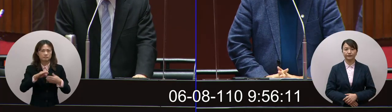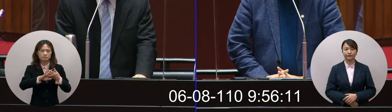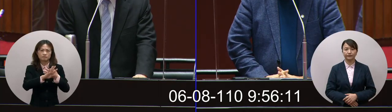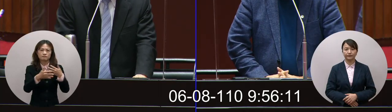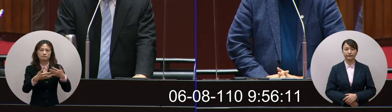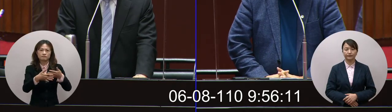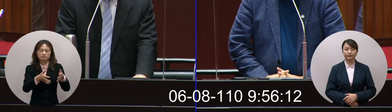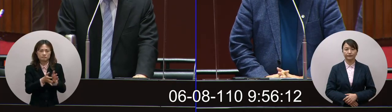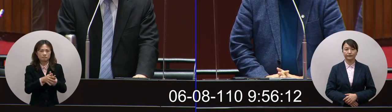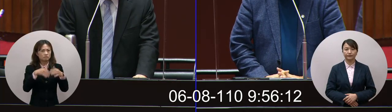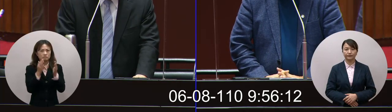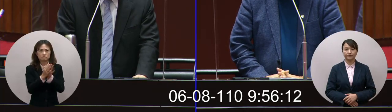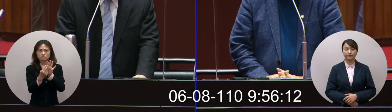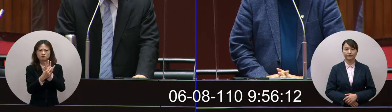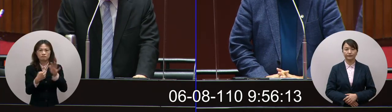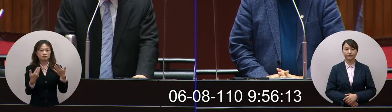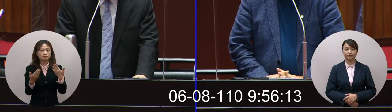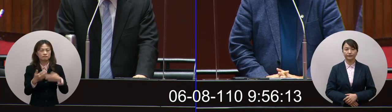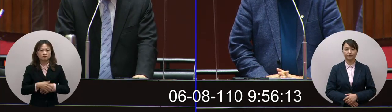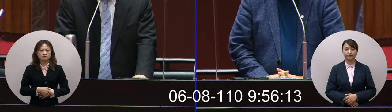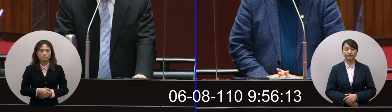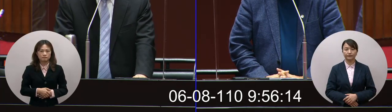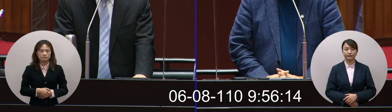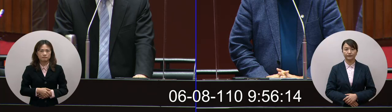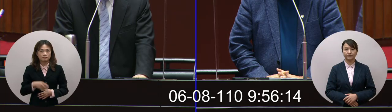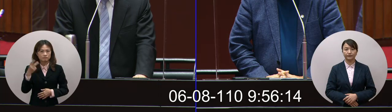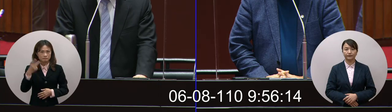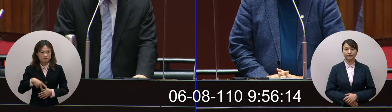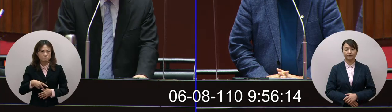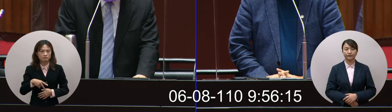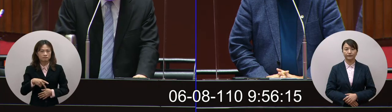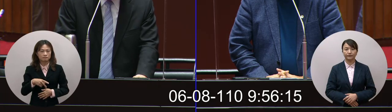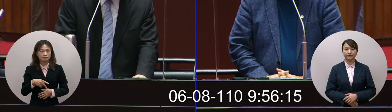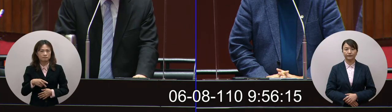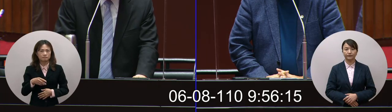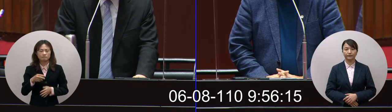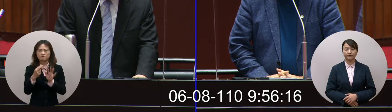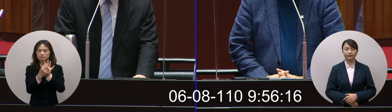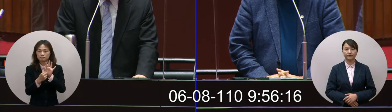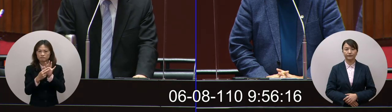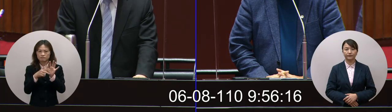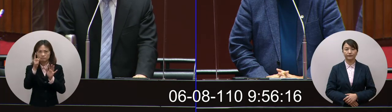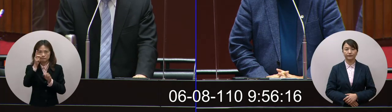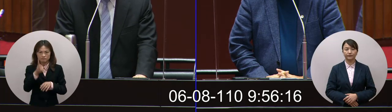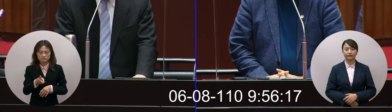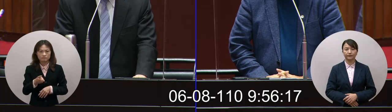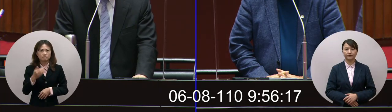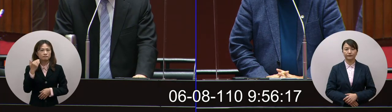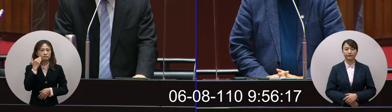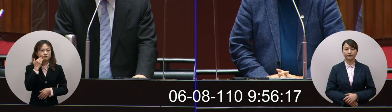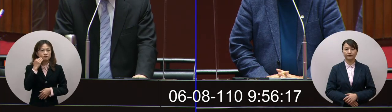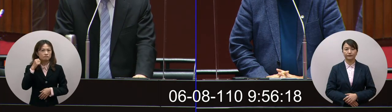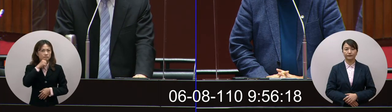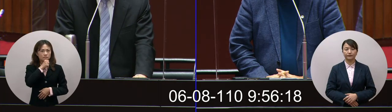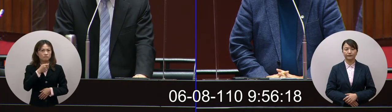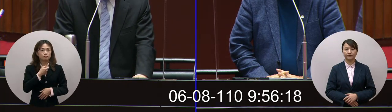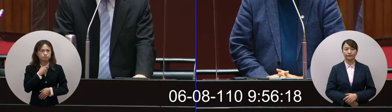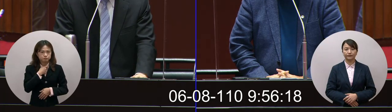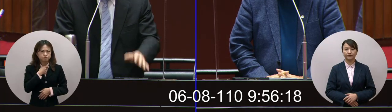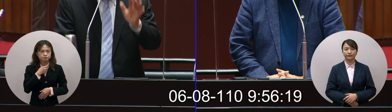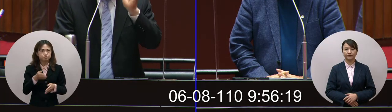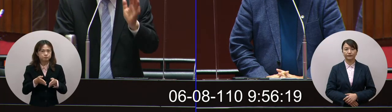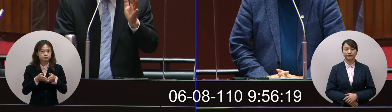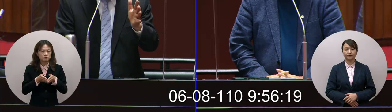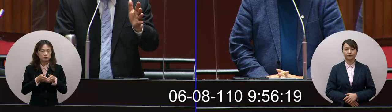位都澄清。同时，我们再一次表示，当我们需要的时候，日本即使